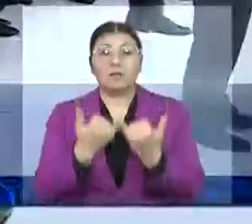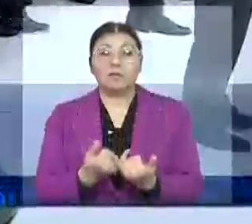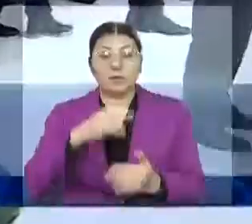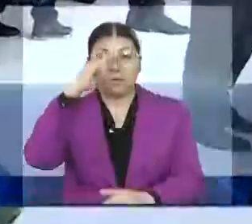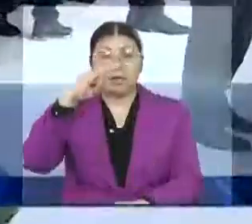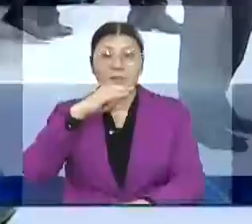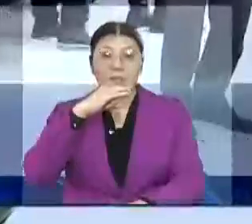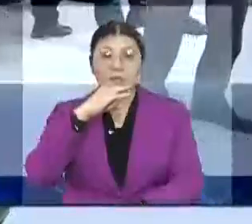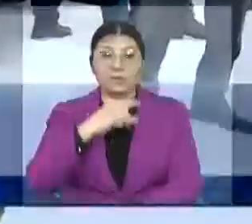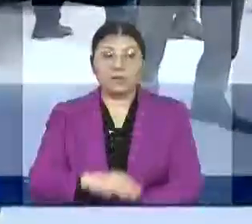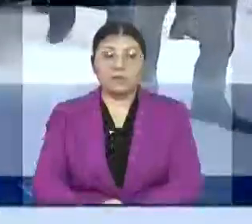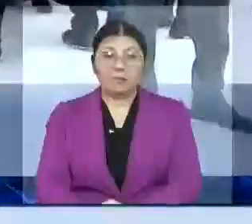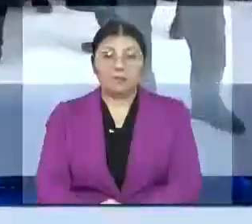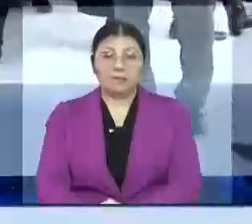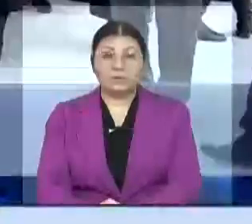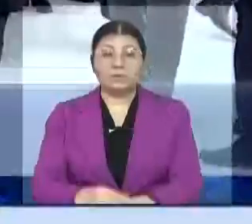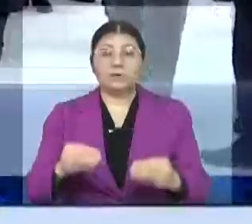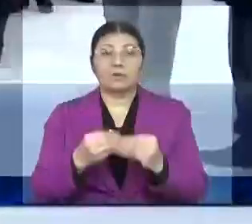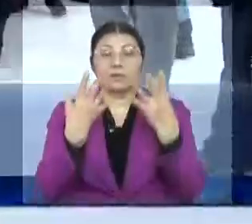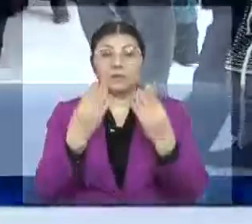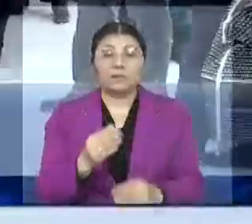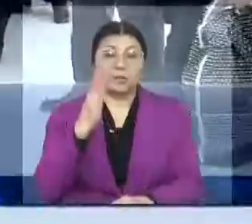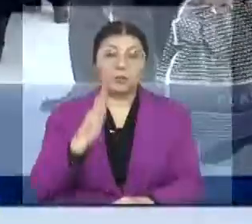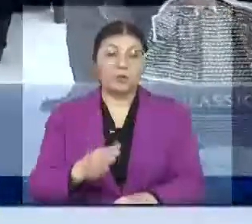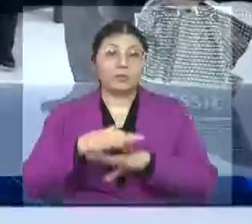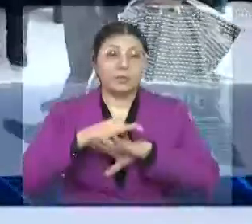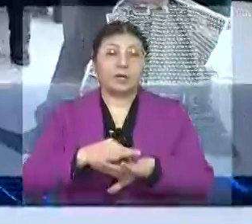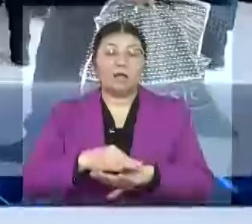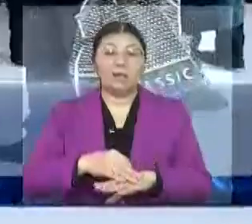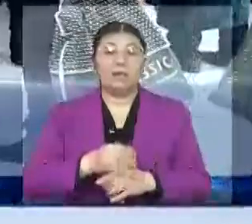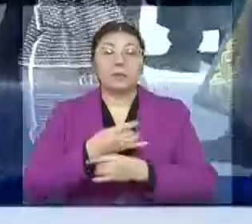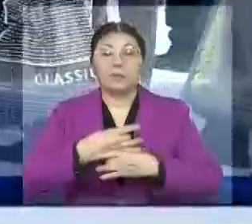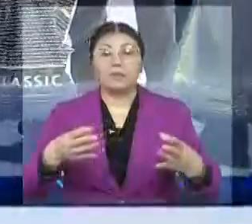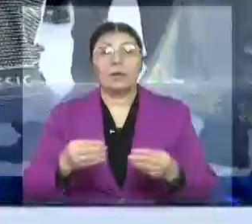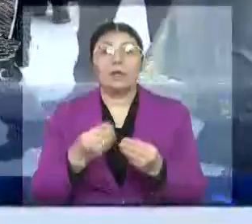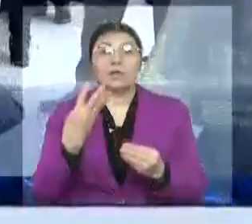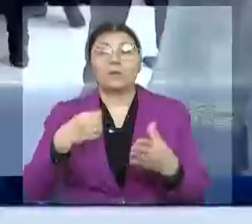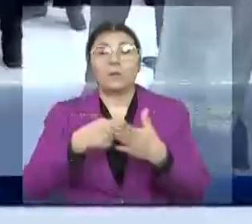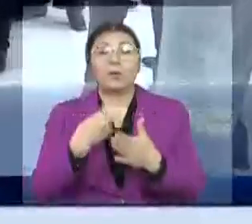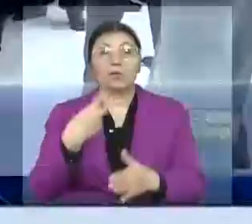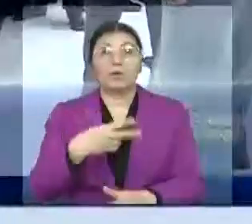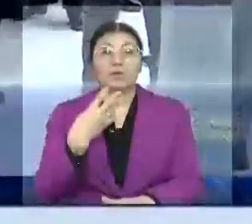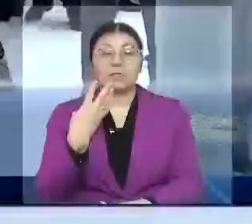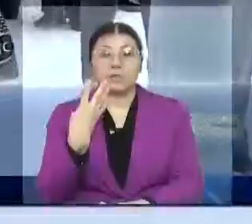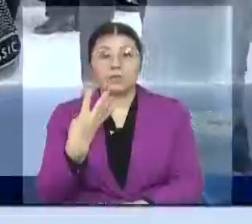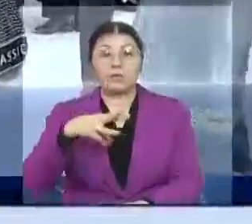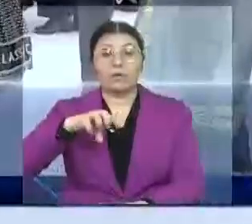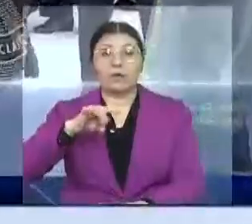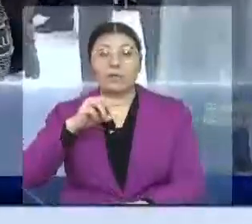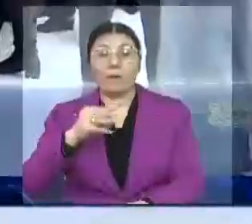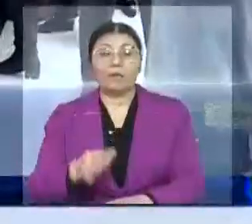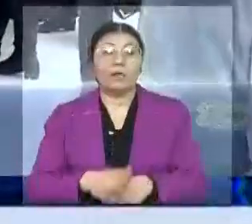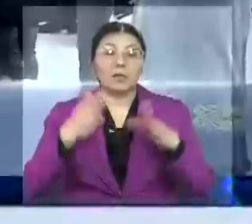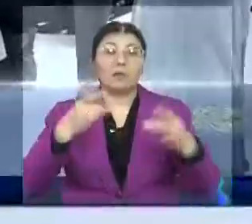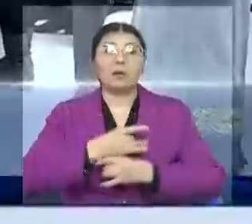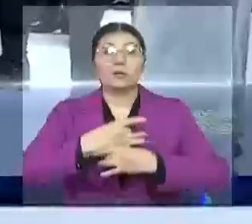Казахстане 10 дней будет праздновать праздник Наурыз. Это с 14 по 24. Это большой праздник,